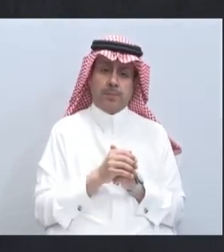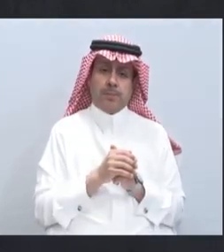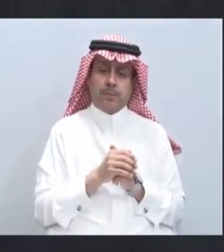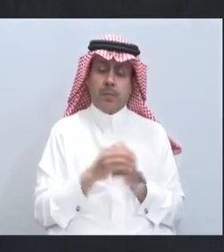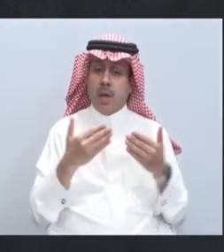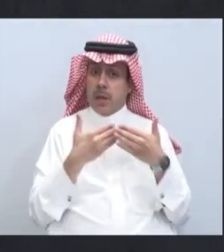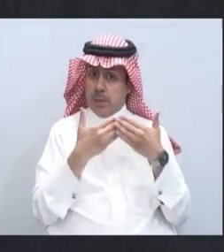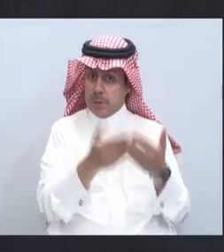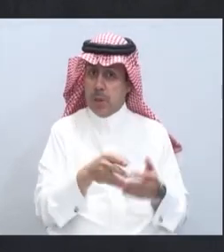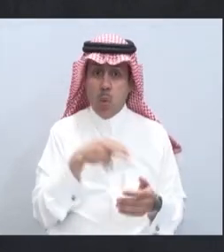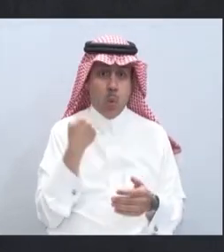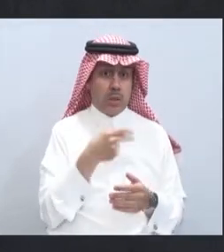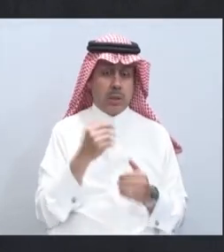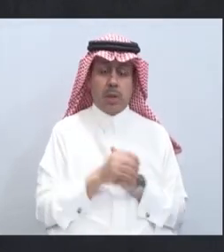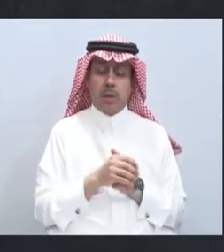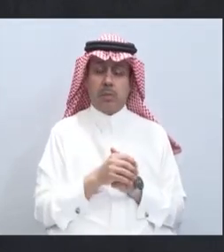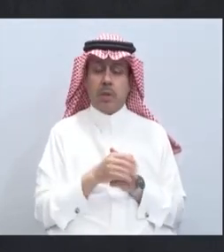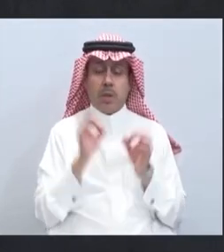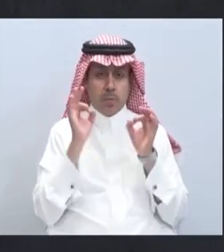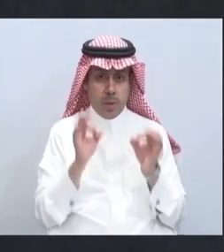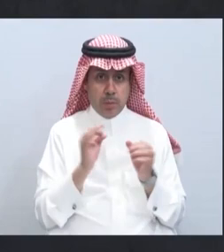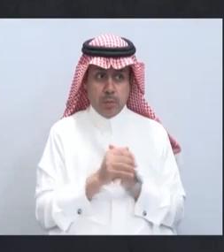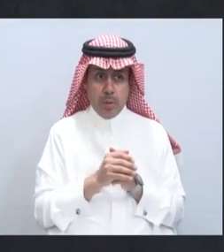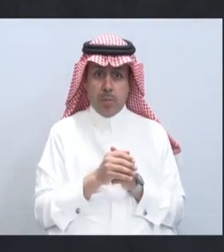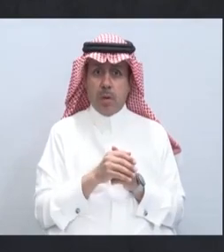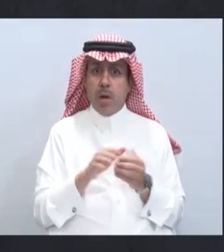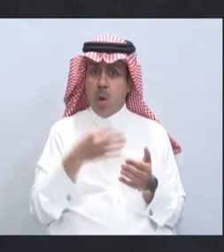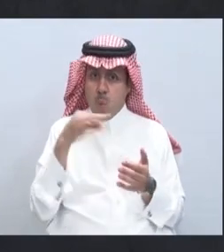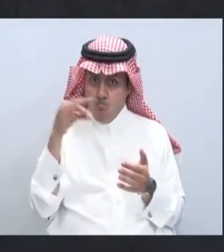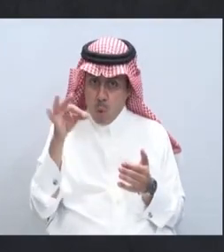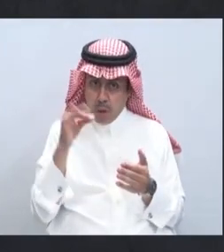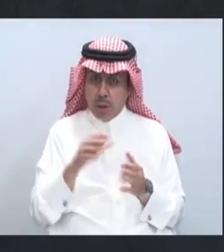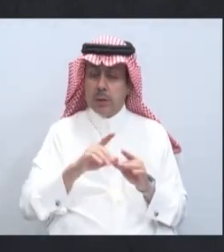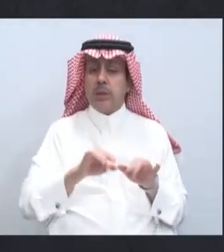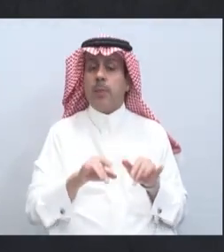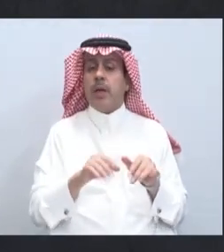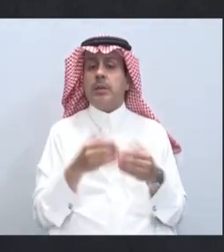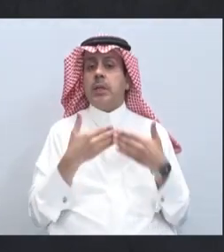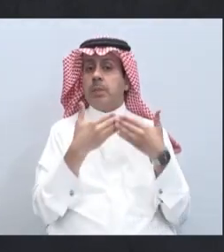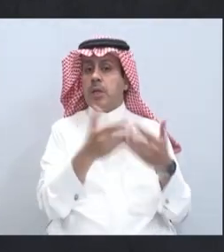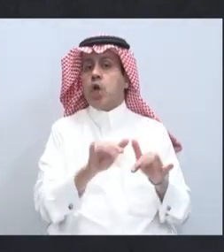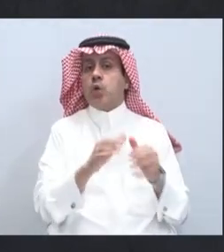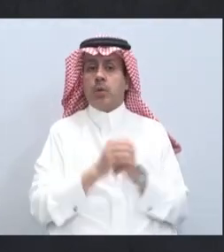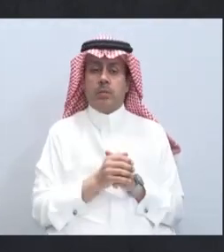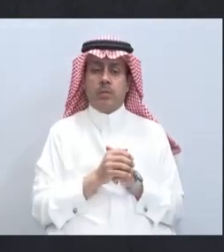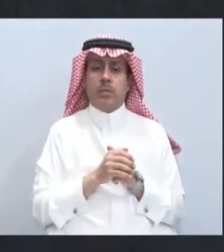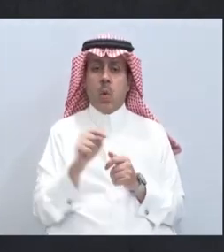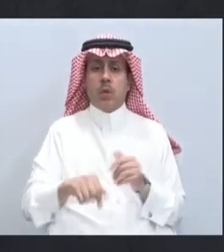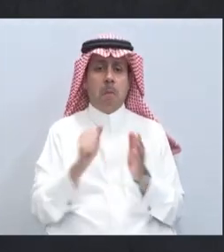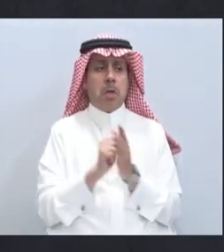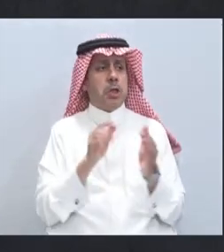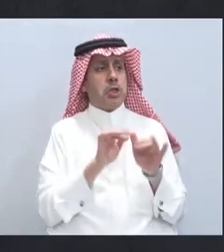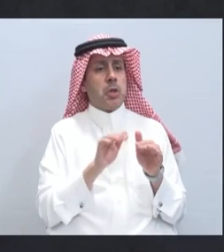خدمات وزاره الداخليه التي اصبحت حولت من الورق الى الالكتروني فمع وجود هذه